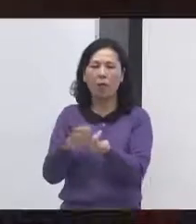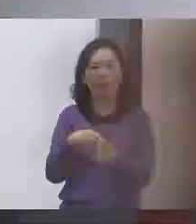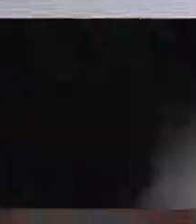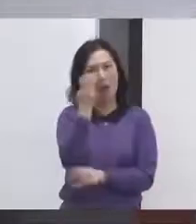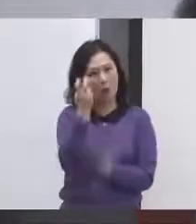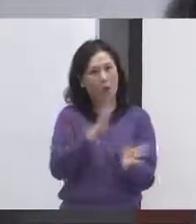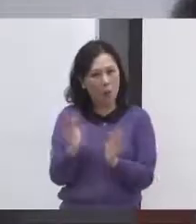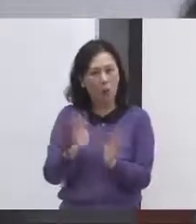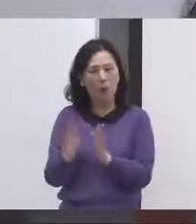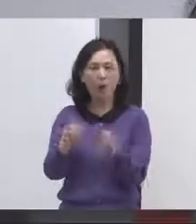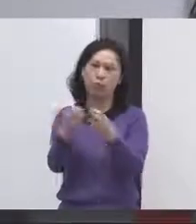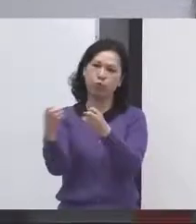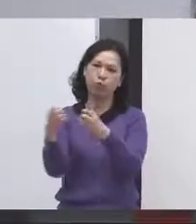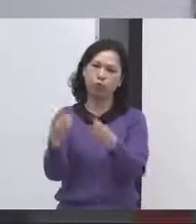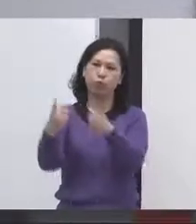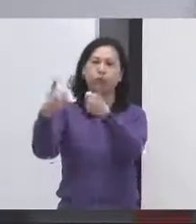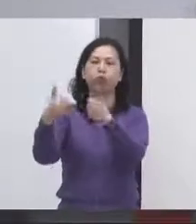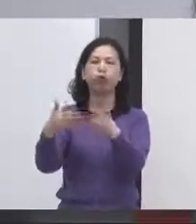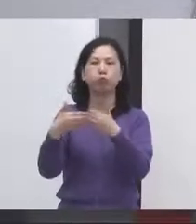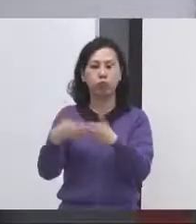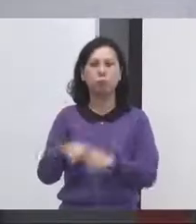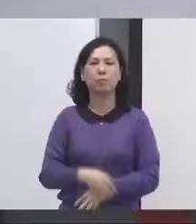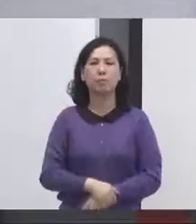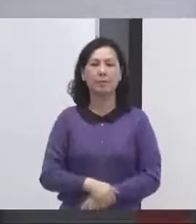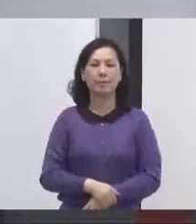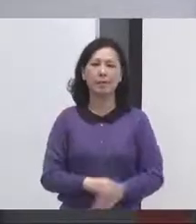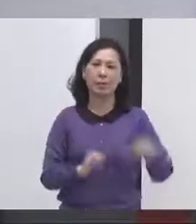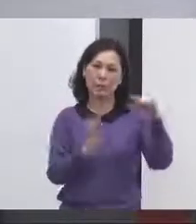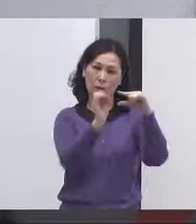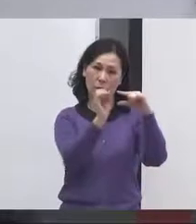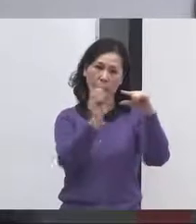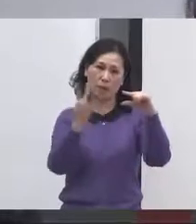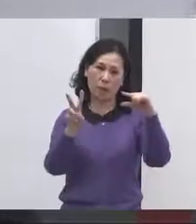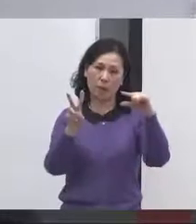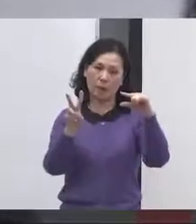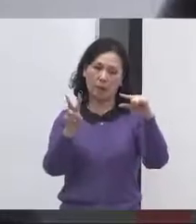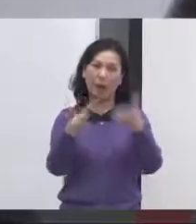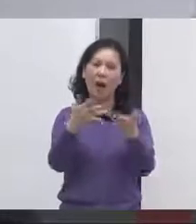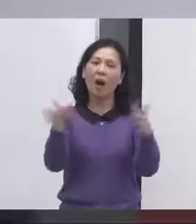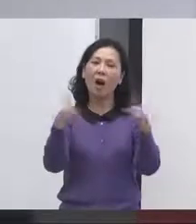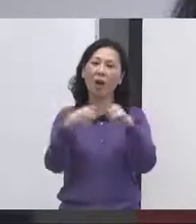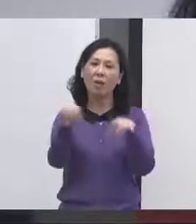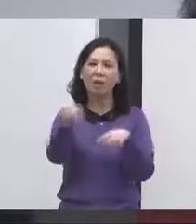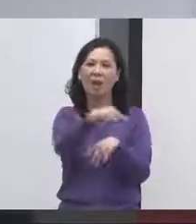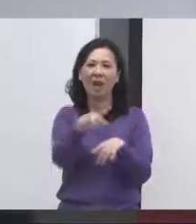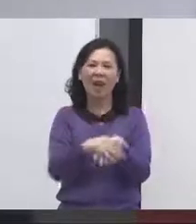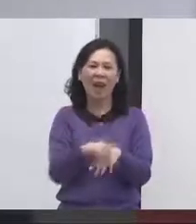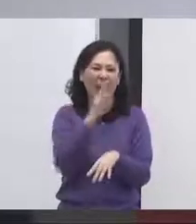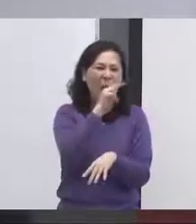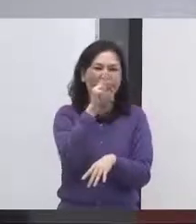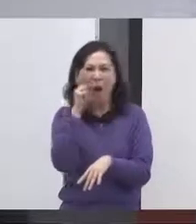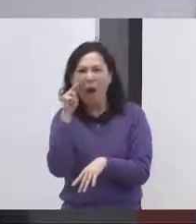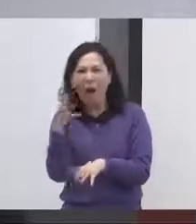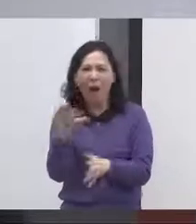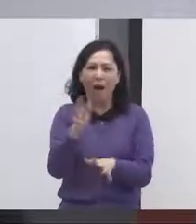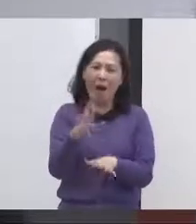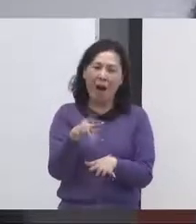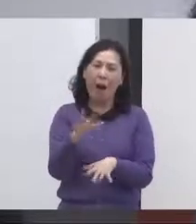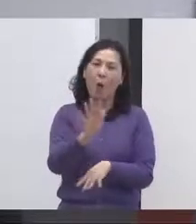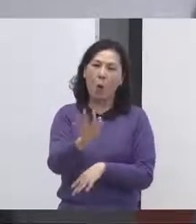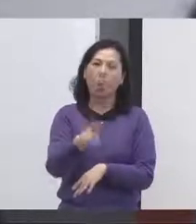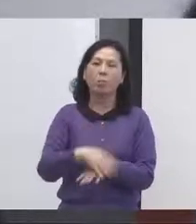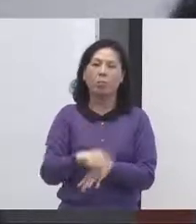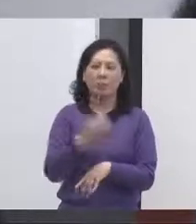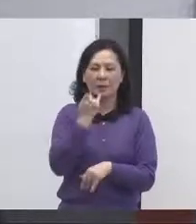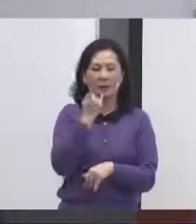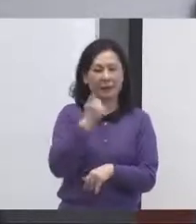论。好，所以这个时候在 GDV 的这个很多人已经踩过很多雷的情况之下呢，大家其实可以给这些专案